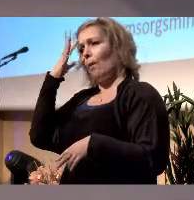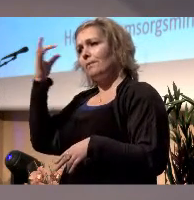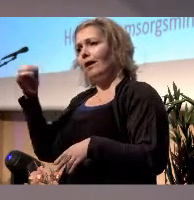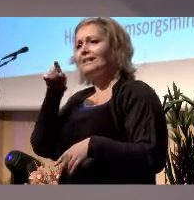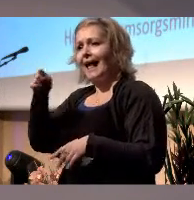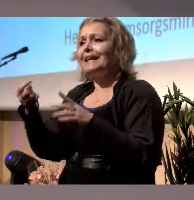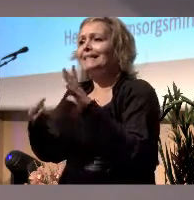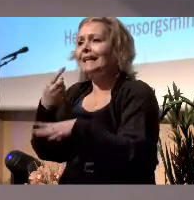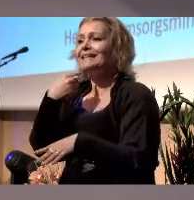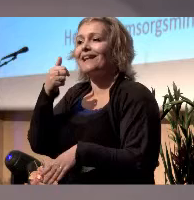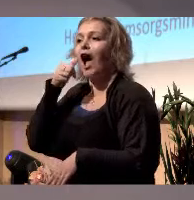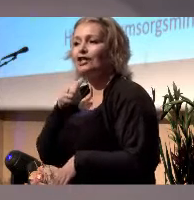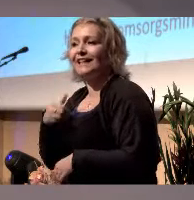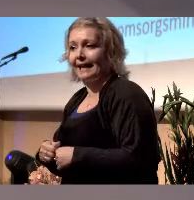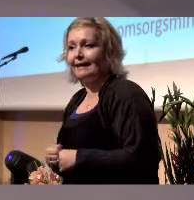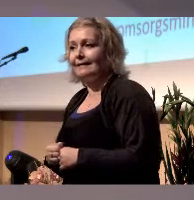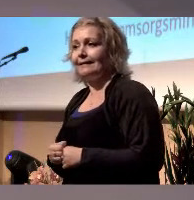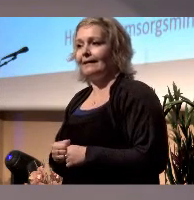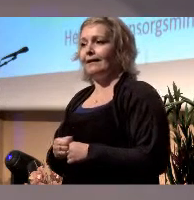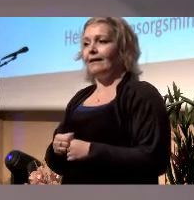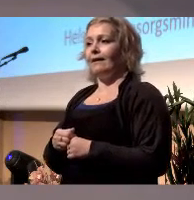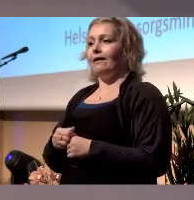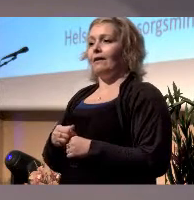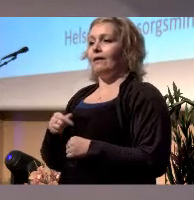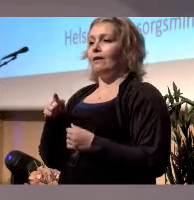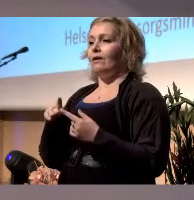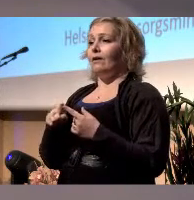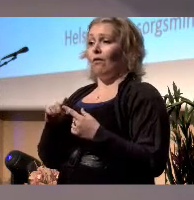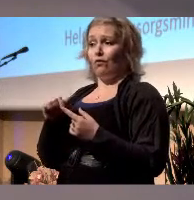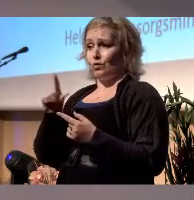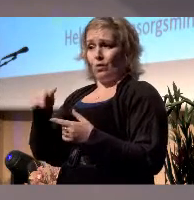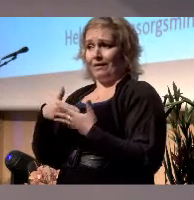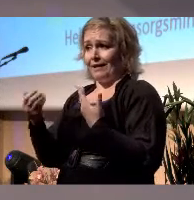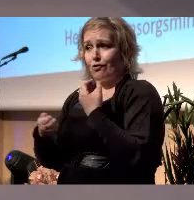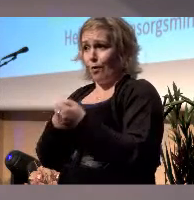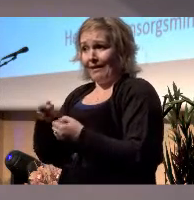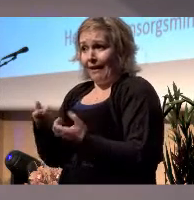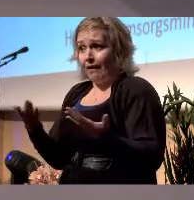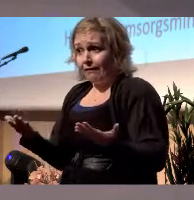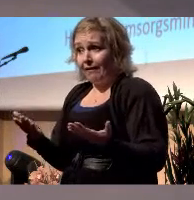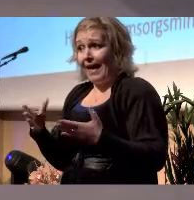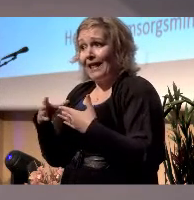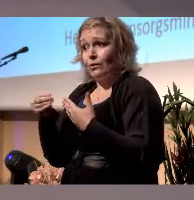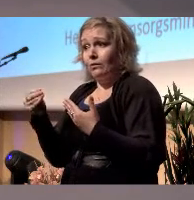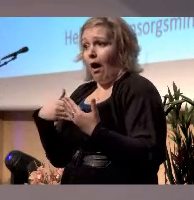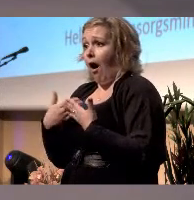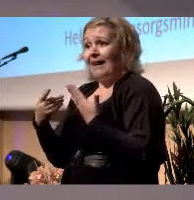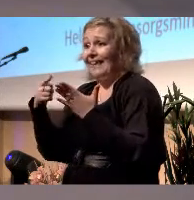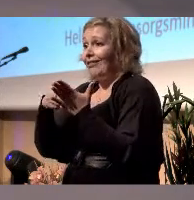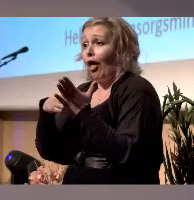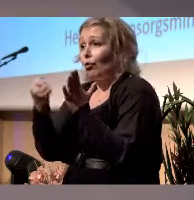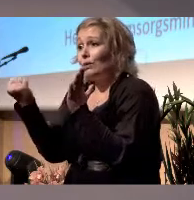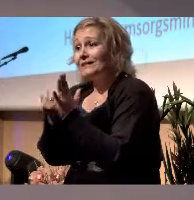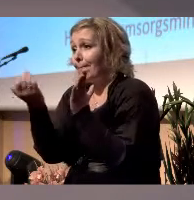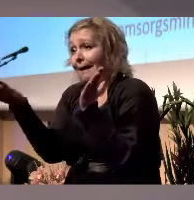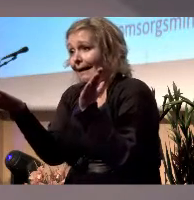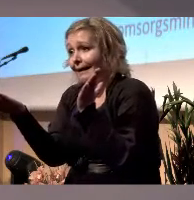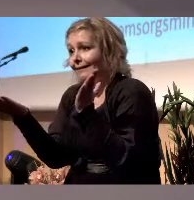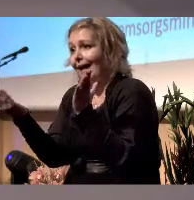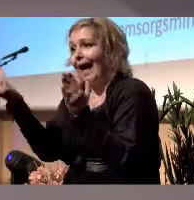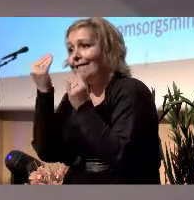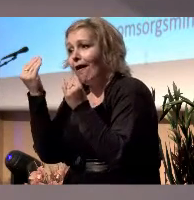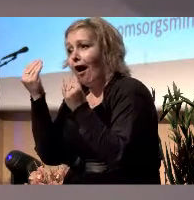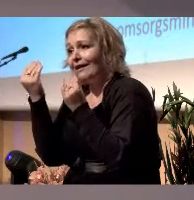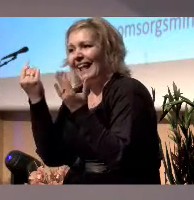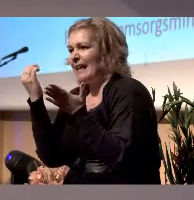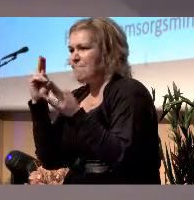skjer, sier Astrid. Og hvorfor i alle dager skulle hun ikke det? Ressursene har ingen datostempling. Erfaringen